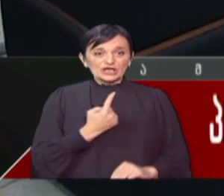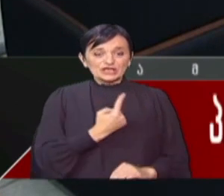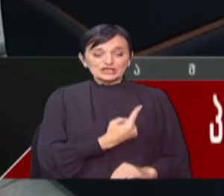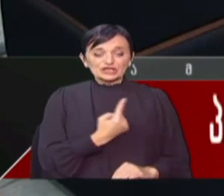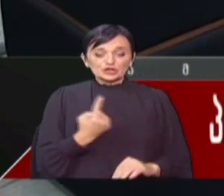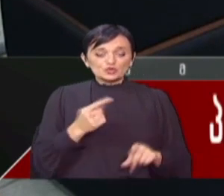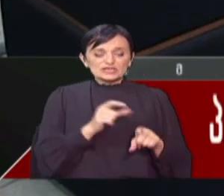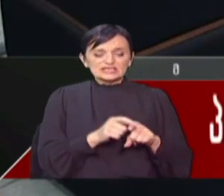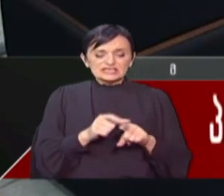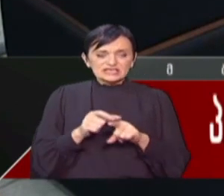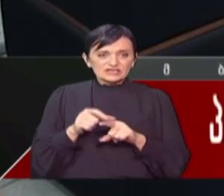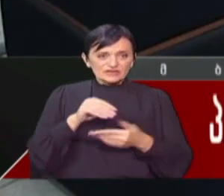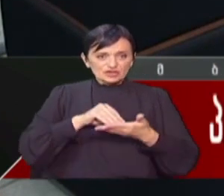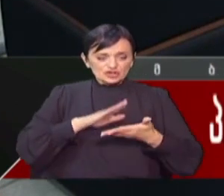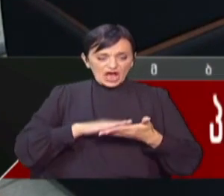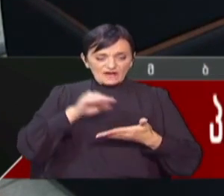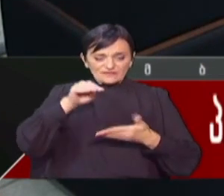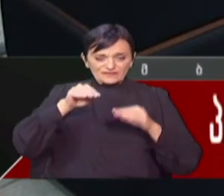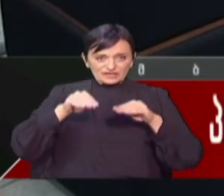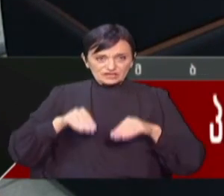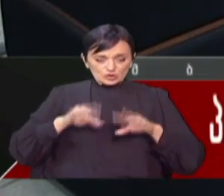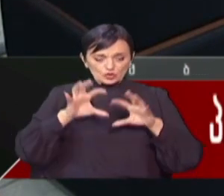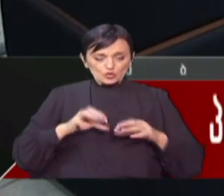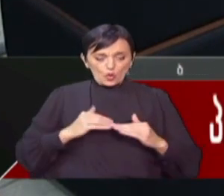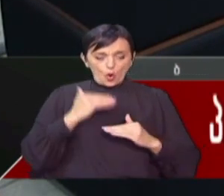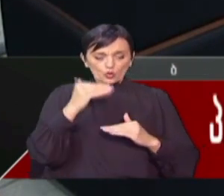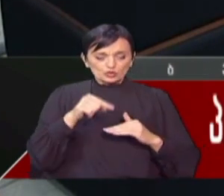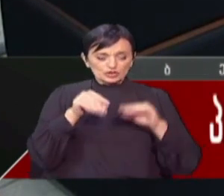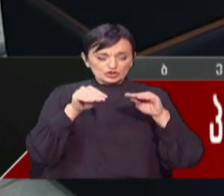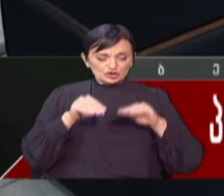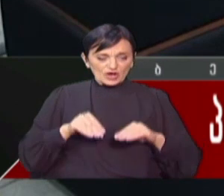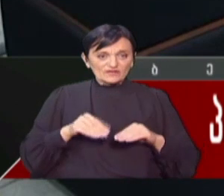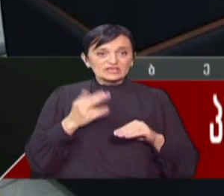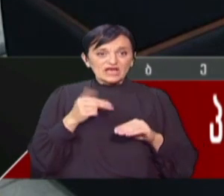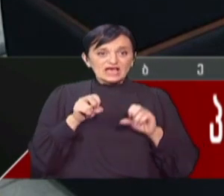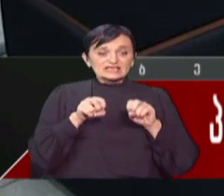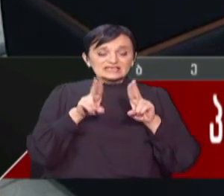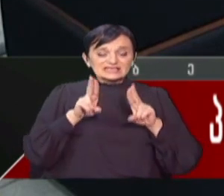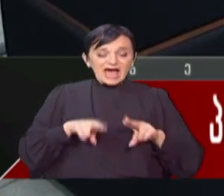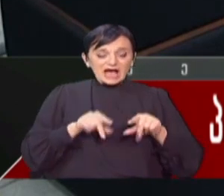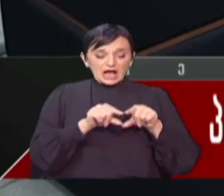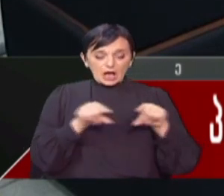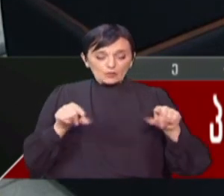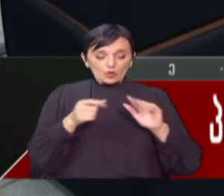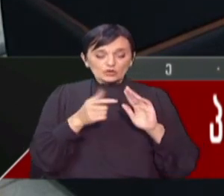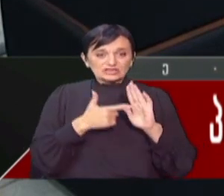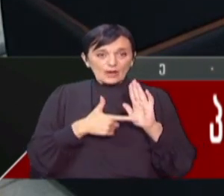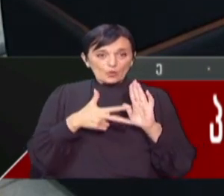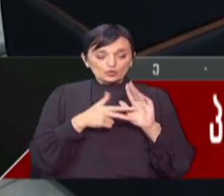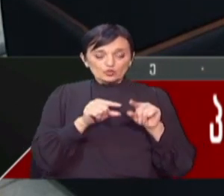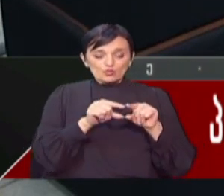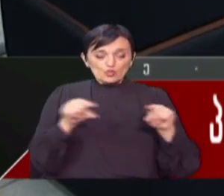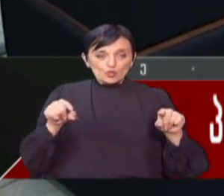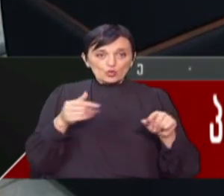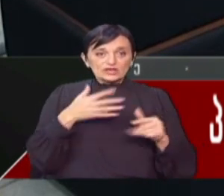სიტყვა გავზომეთ, ისე ჩავწერეთ თავის როზე კონსტიტუციაში და რა თქმა უნდა საგანგებო წერია 58 ბუხში